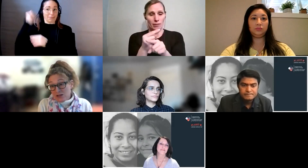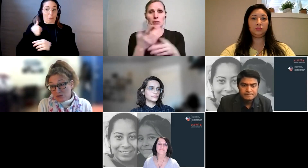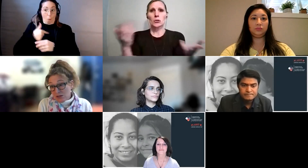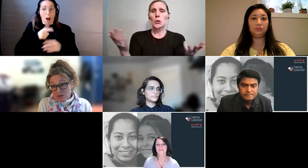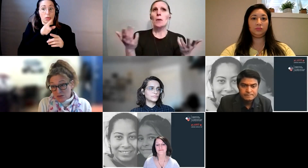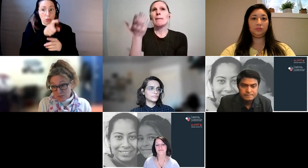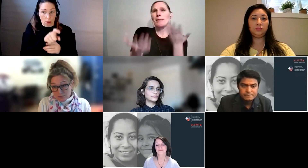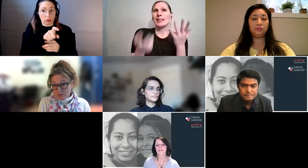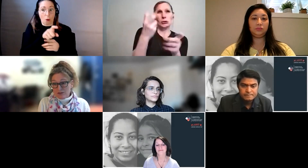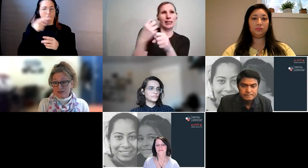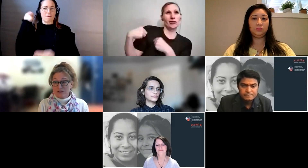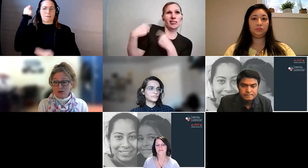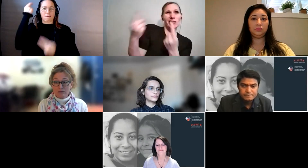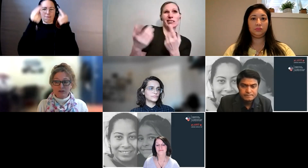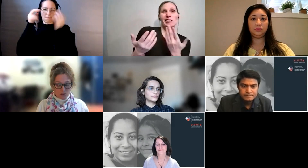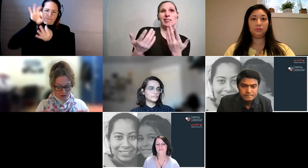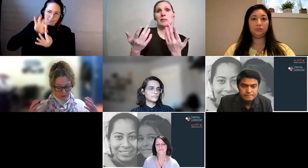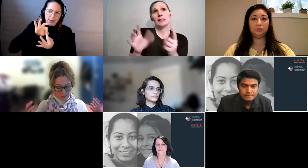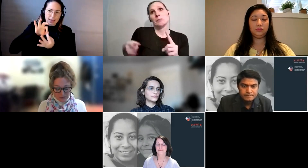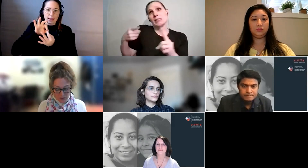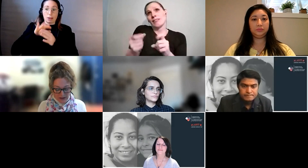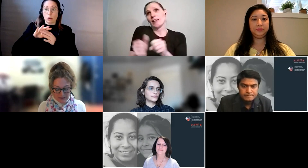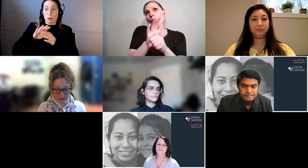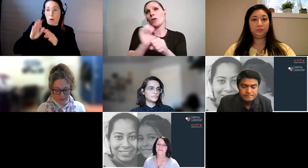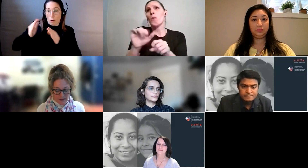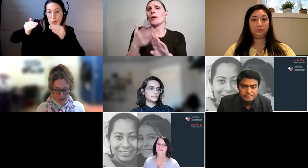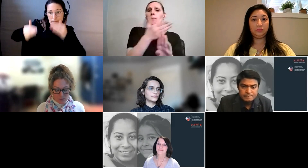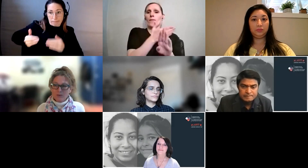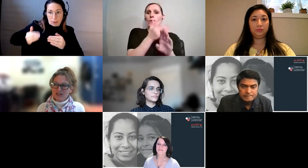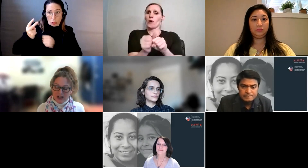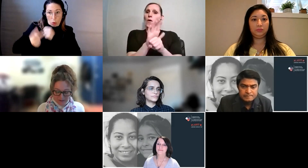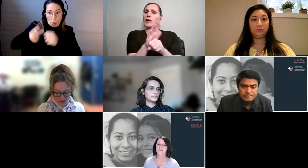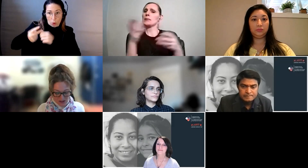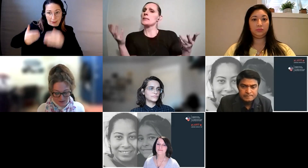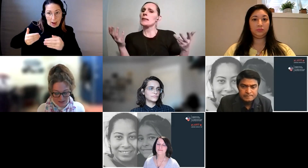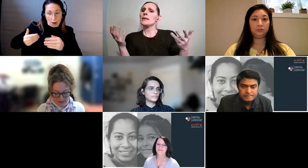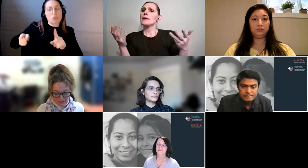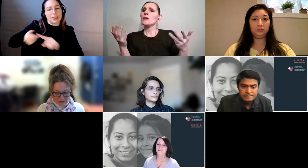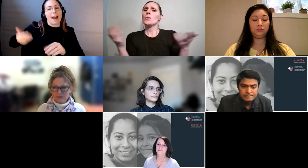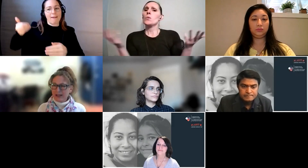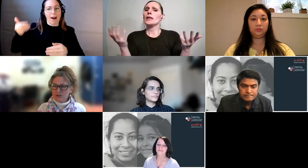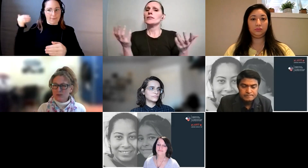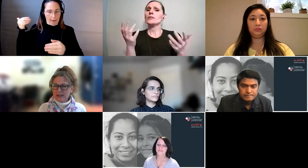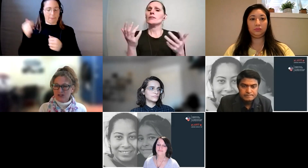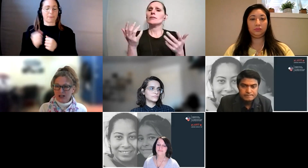réfléchir spécifiquement dans les 2 dernières années et même avant, c'est quoi les défis